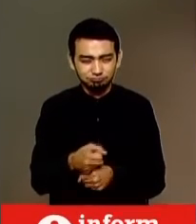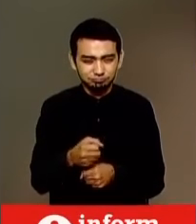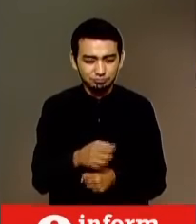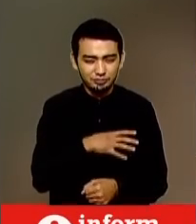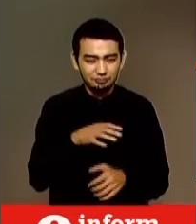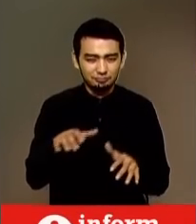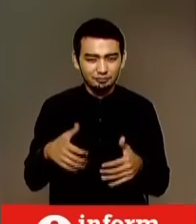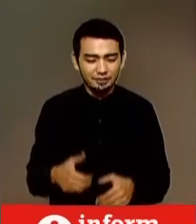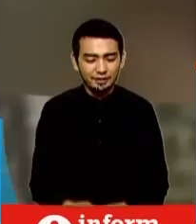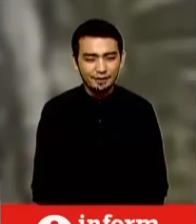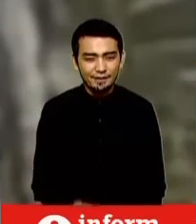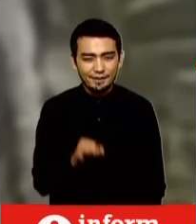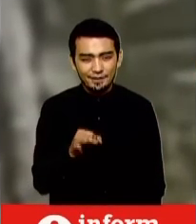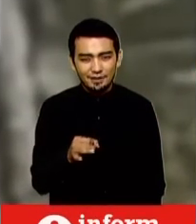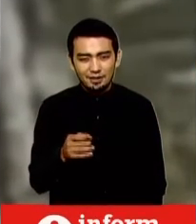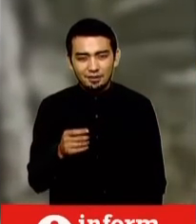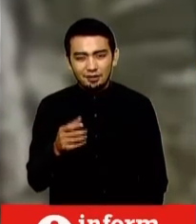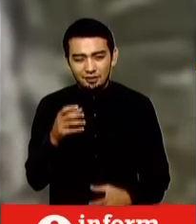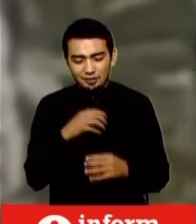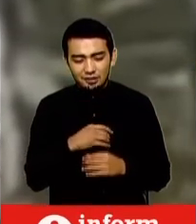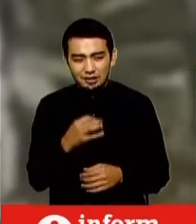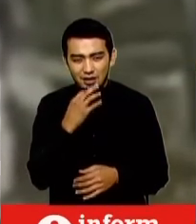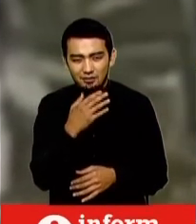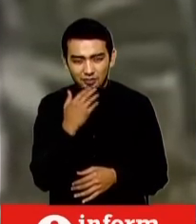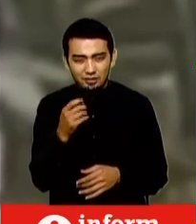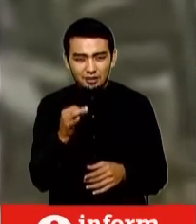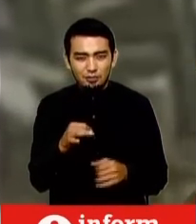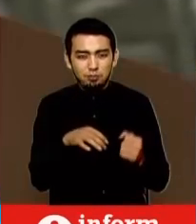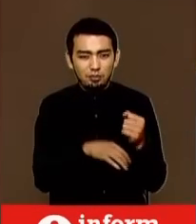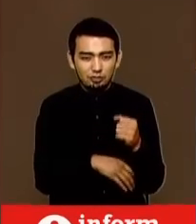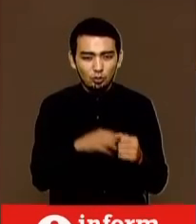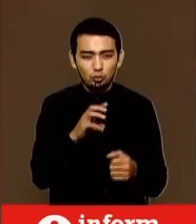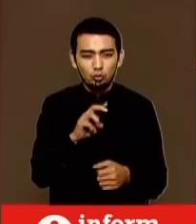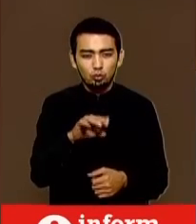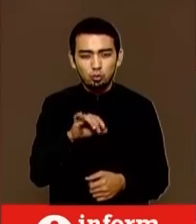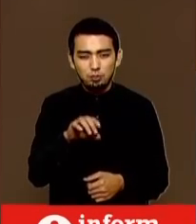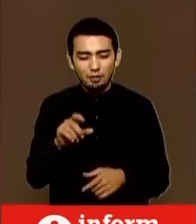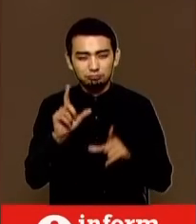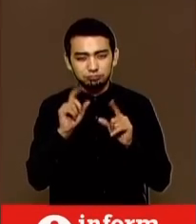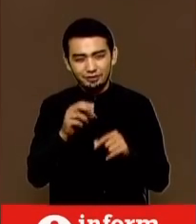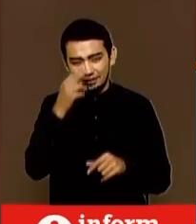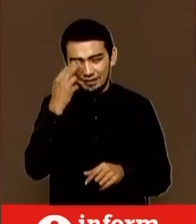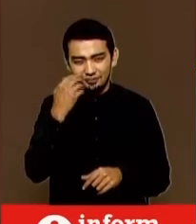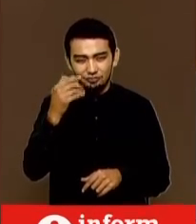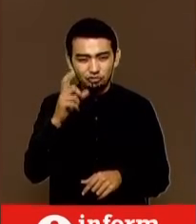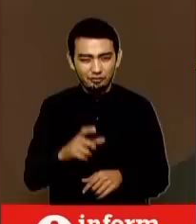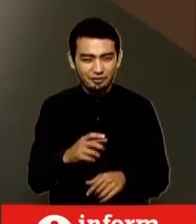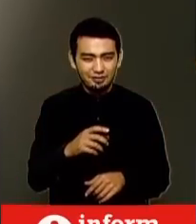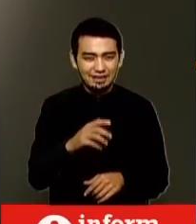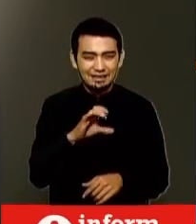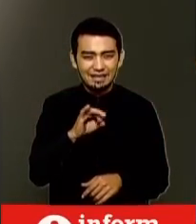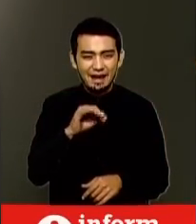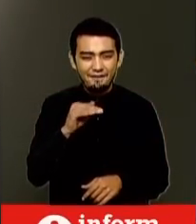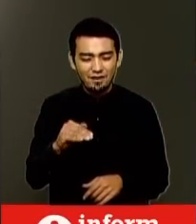Қарақшылар қолдарына іліккен олжаларына қанағат етпеген сыңайлы, мұнан соң олар Дубайға ұшып барып, италиялық азаматтың сейфінен 40